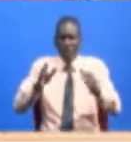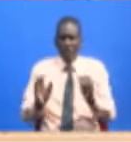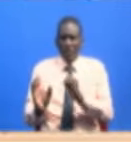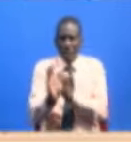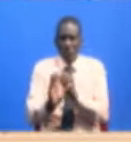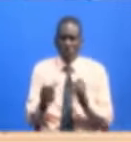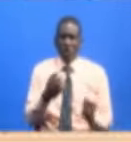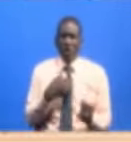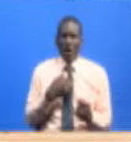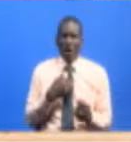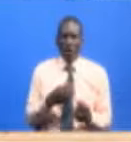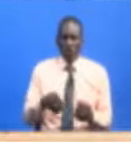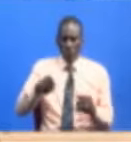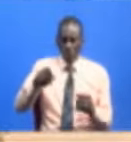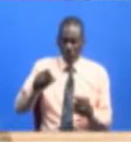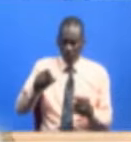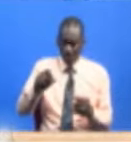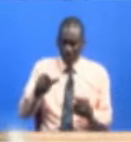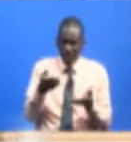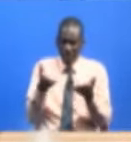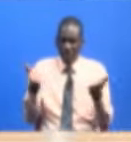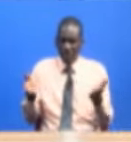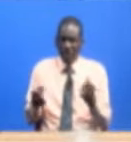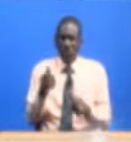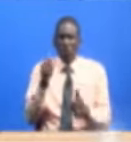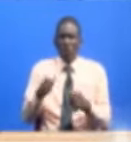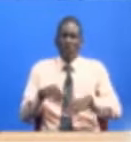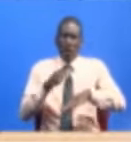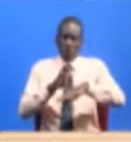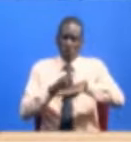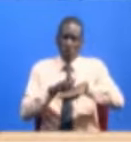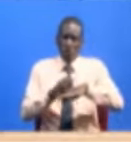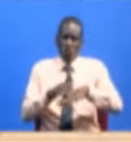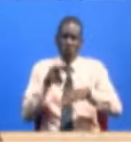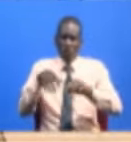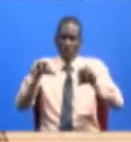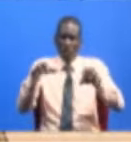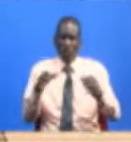wanapata bidhaa ambazo zinafaa za juhudi zao shambani.